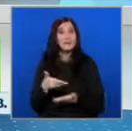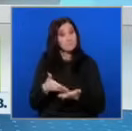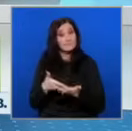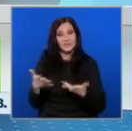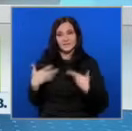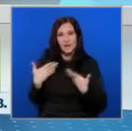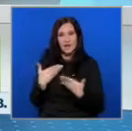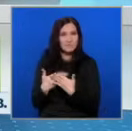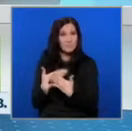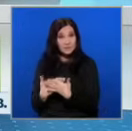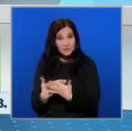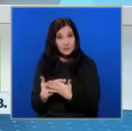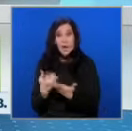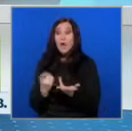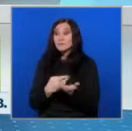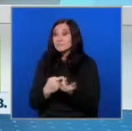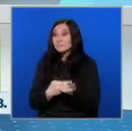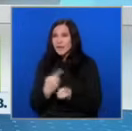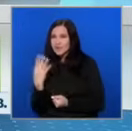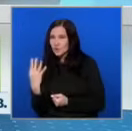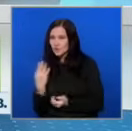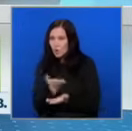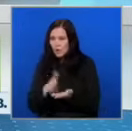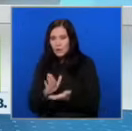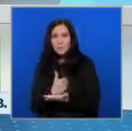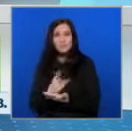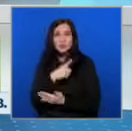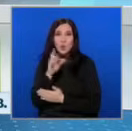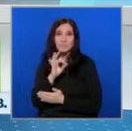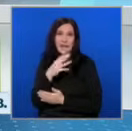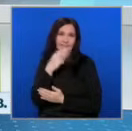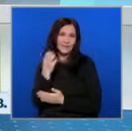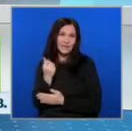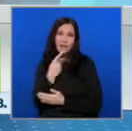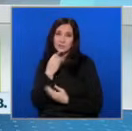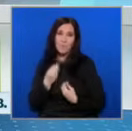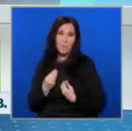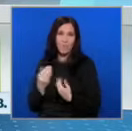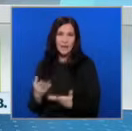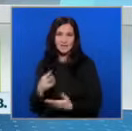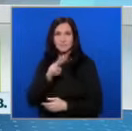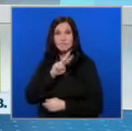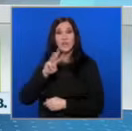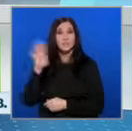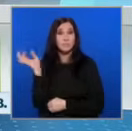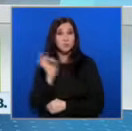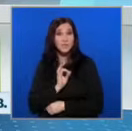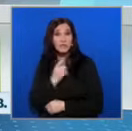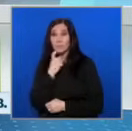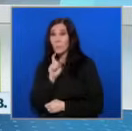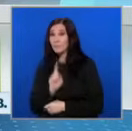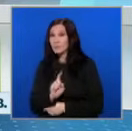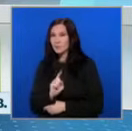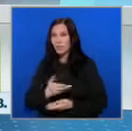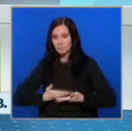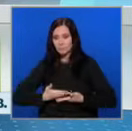зарадват близките си. Всеки четвърти е отделил между 150 и 300 лева за подаръци. 23% от